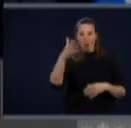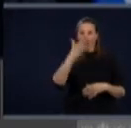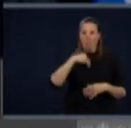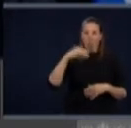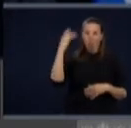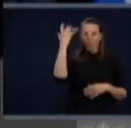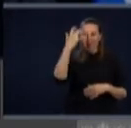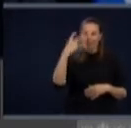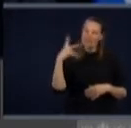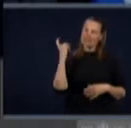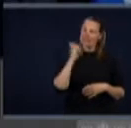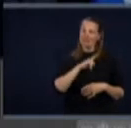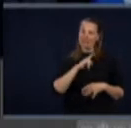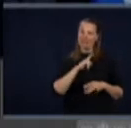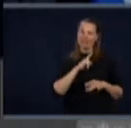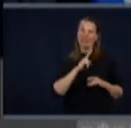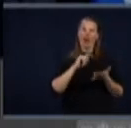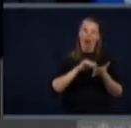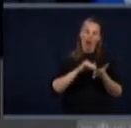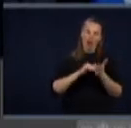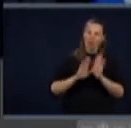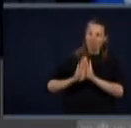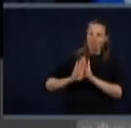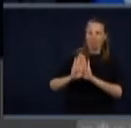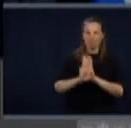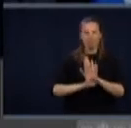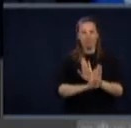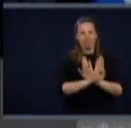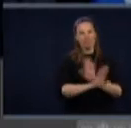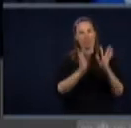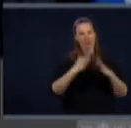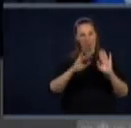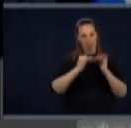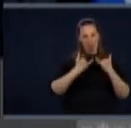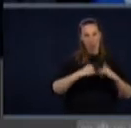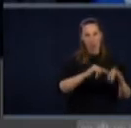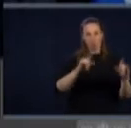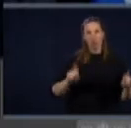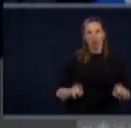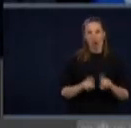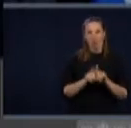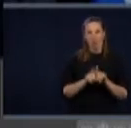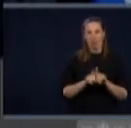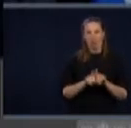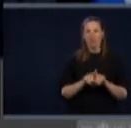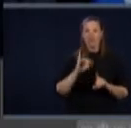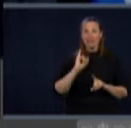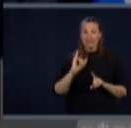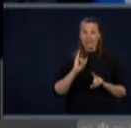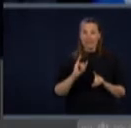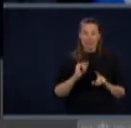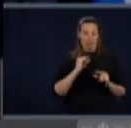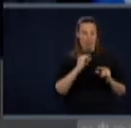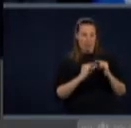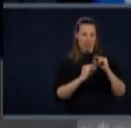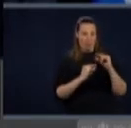enfermé, mais il faut falloir le faire encore, parce que sinon, notre opération graduelle ou